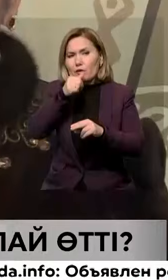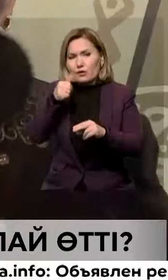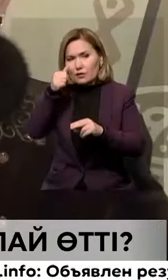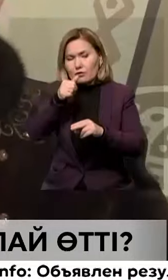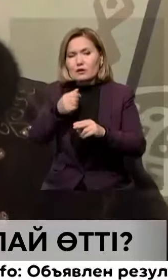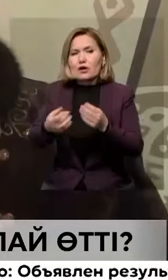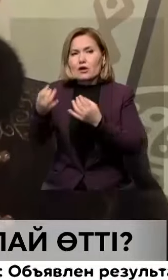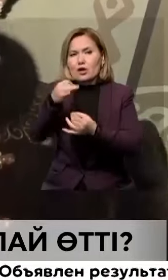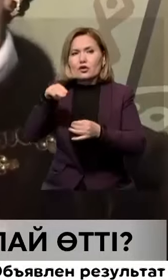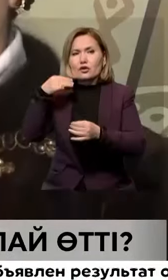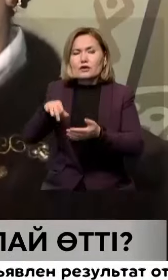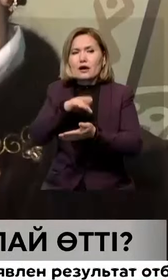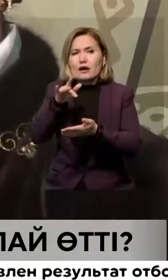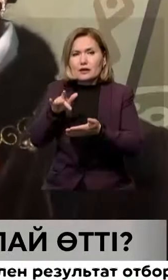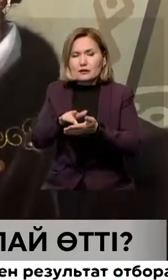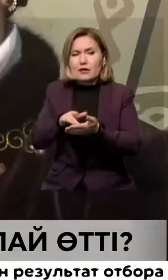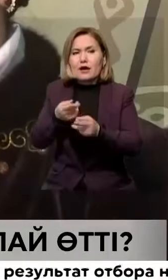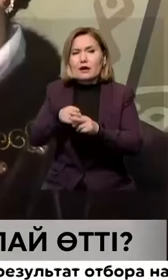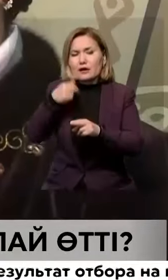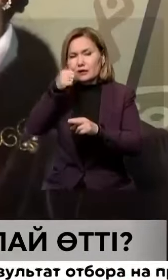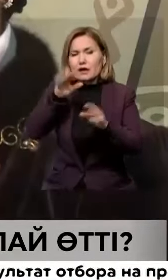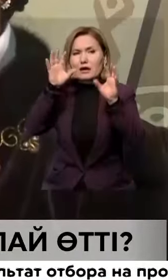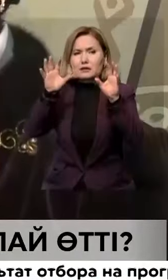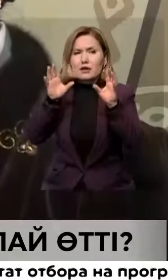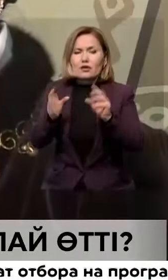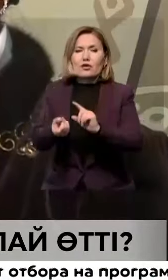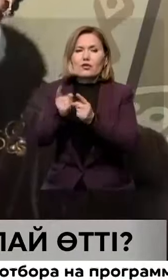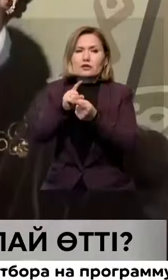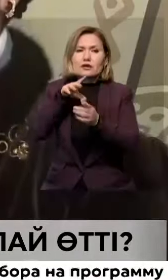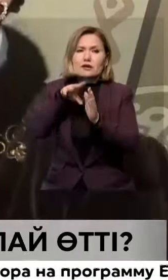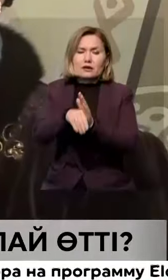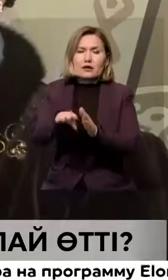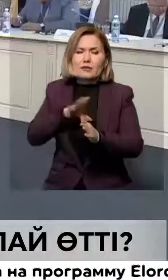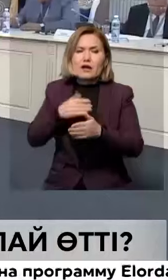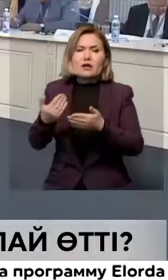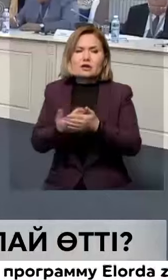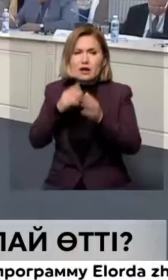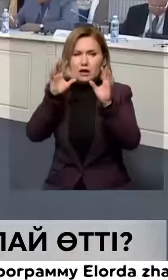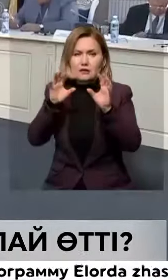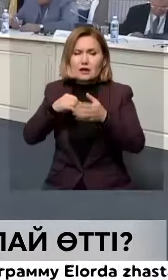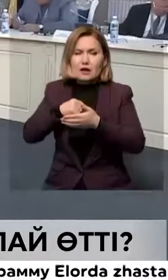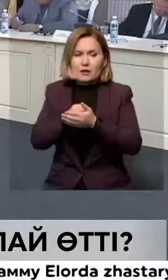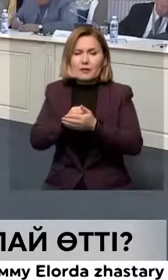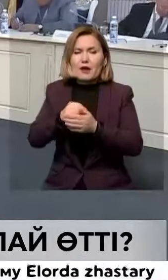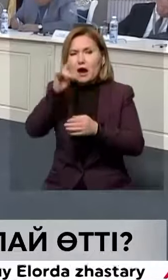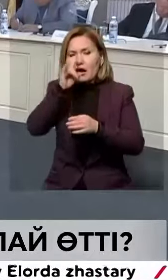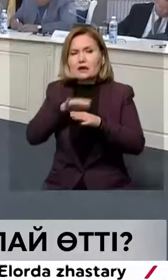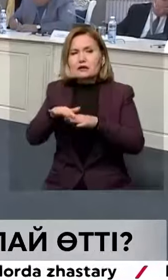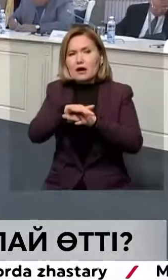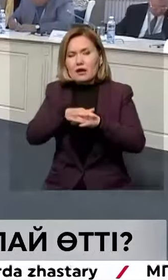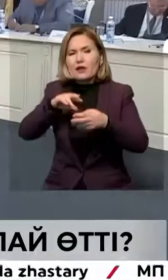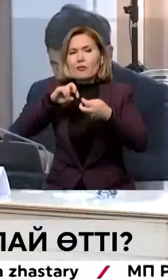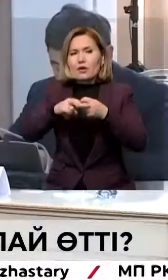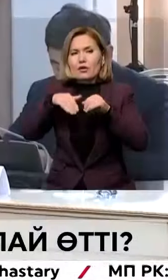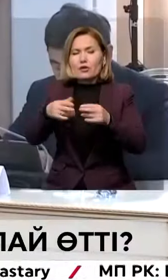Түркістан қаласында. Биыл заңға өзгерістер енді, заң жаңарды. Ел ішіндегі проблемаларды керісіп емес, келісіп